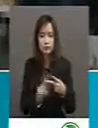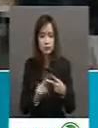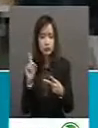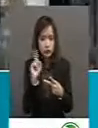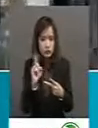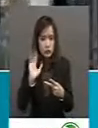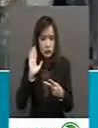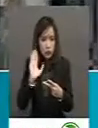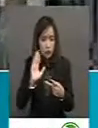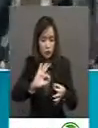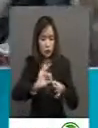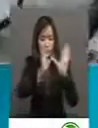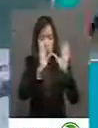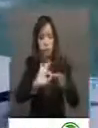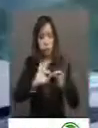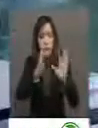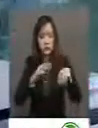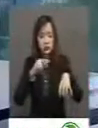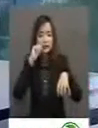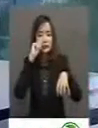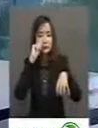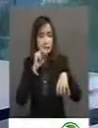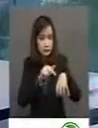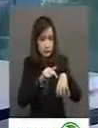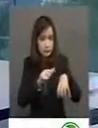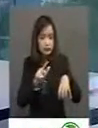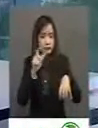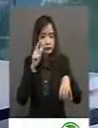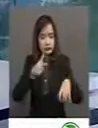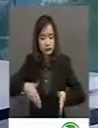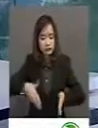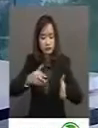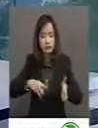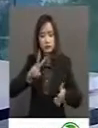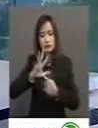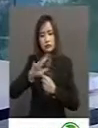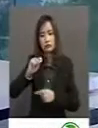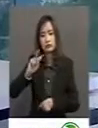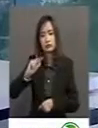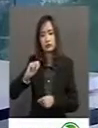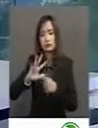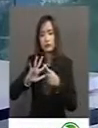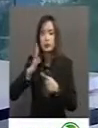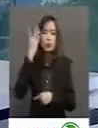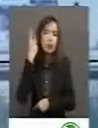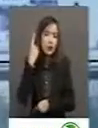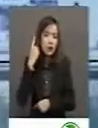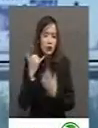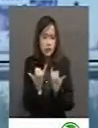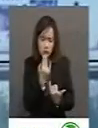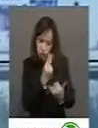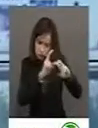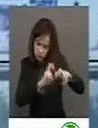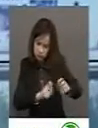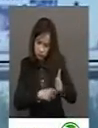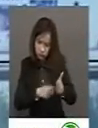ความคืบหน้าเหตุเพลิงไหม้การประปาส่วนภูมิภาคสำนักงานใหญ่แจ้งวัฒนะเมื่อวานนี้นะคะล่าสุดยังคงเดินหน้าในการเร่งตรวจสอบส